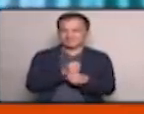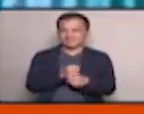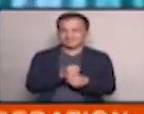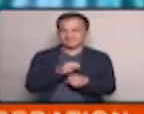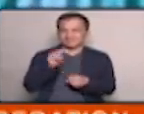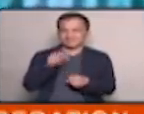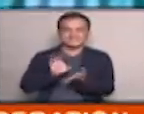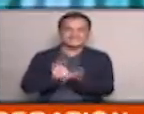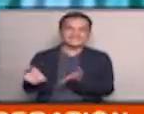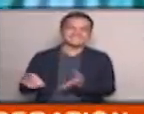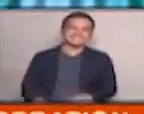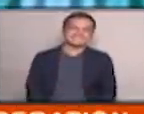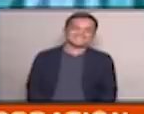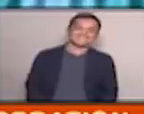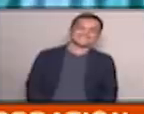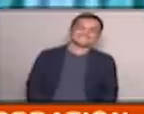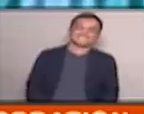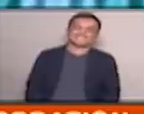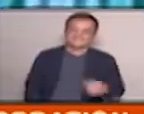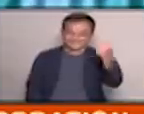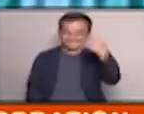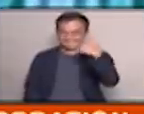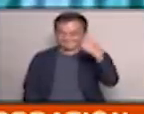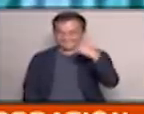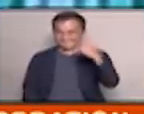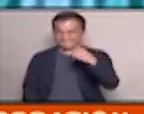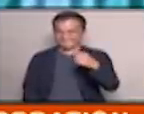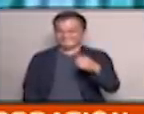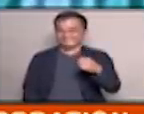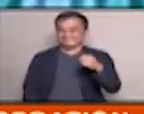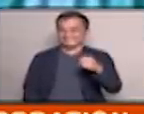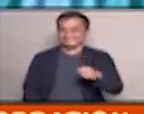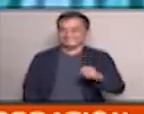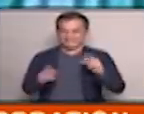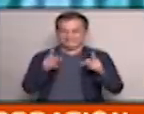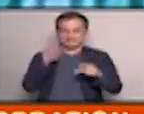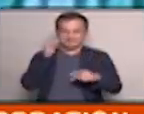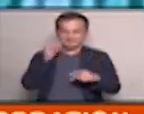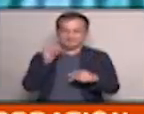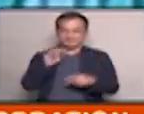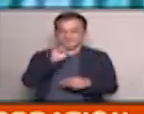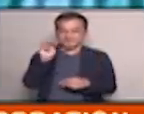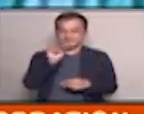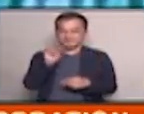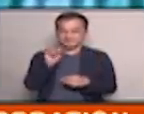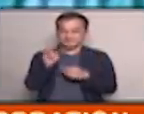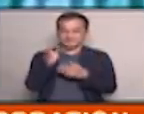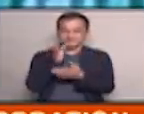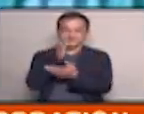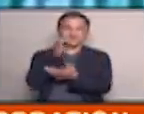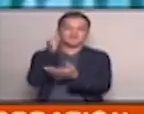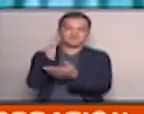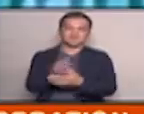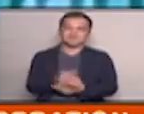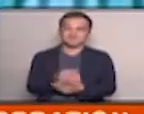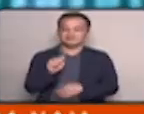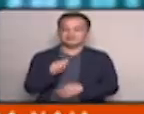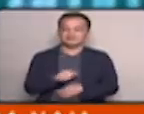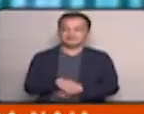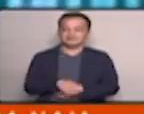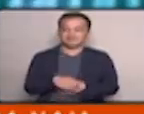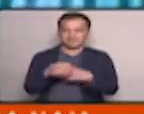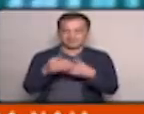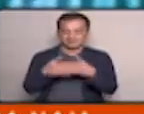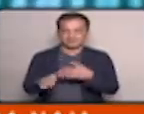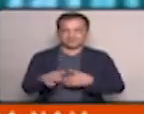Kailangan po nila cash-cash. Oh, yes. Opo naman. Opo. Okay, ma'am. Sige, ma'am. Sa Monday, ma'am, darating po kami dun sa POA. After